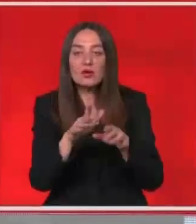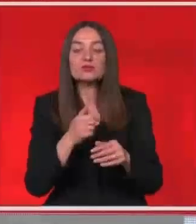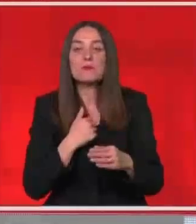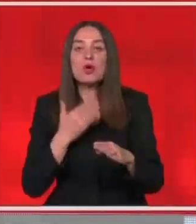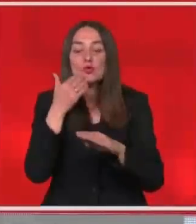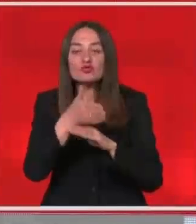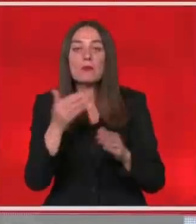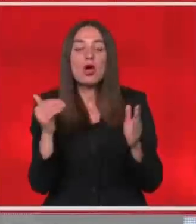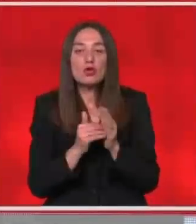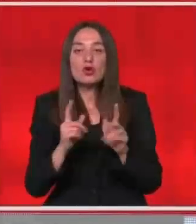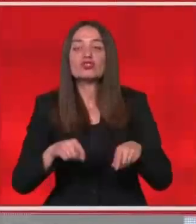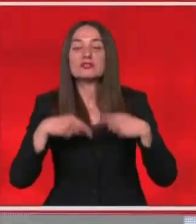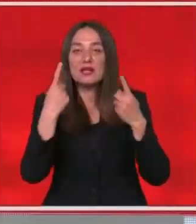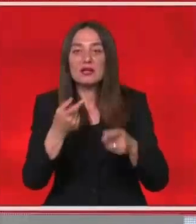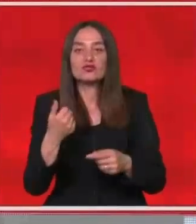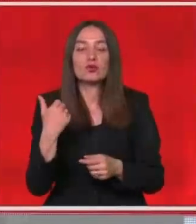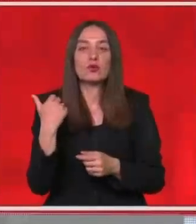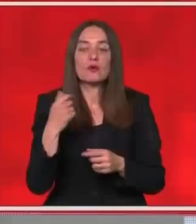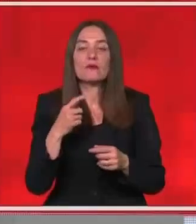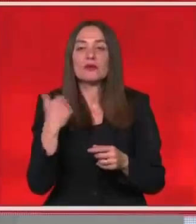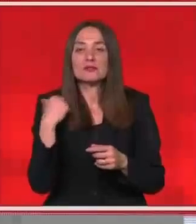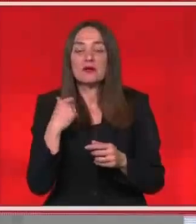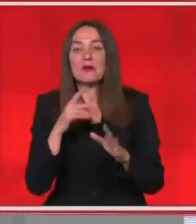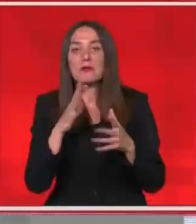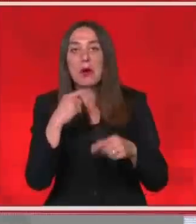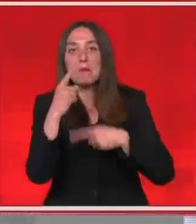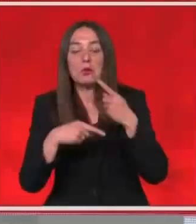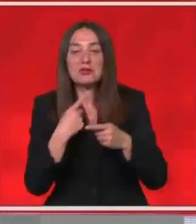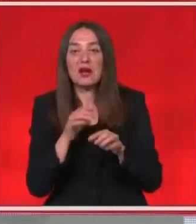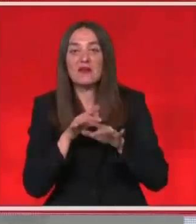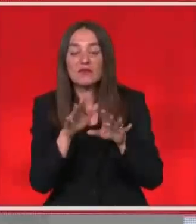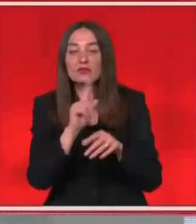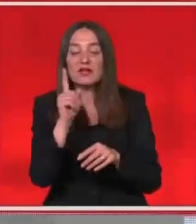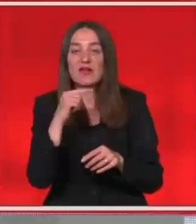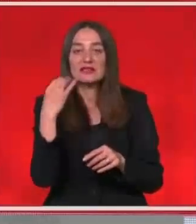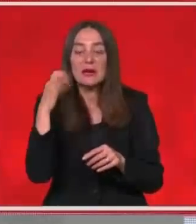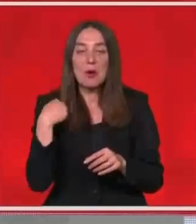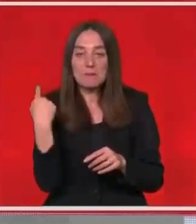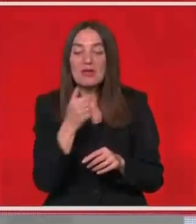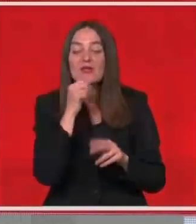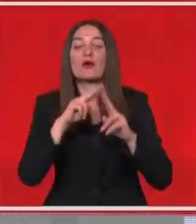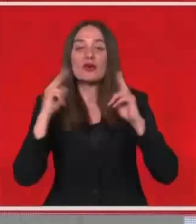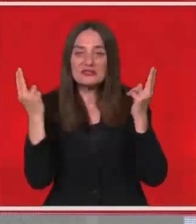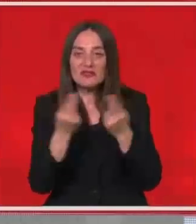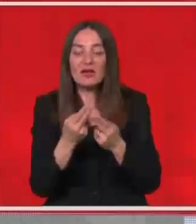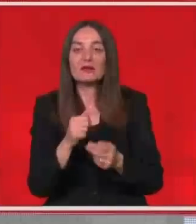uđemo još sljedeću sezonu sa eventualno mutiranim virusom, ne samo mi, nego i čitav svet, i